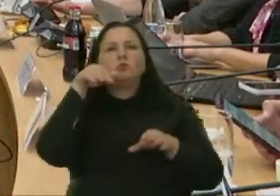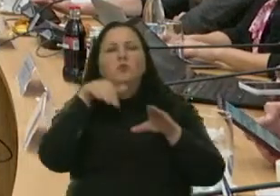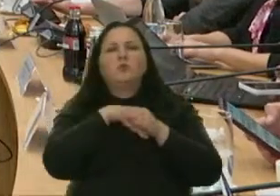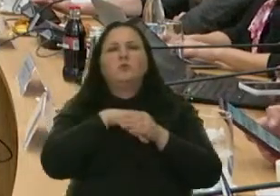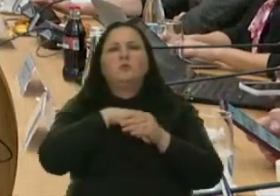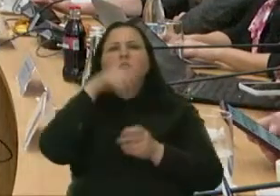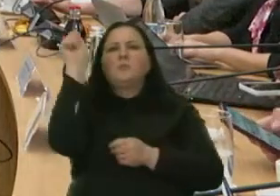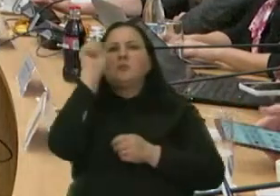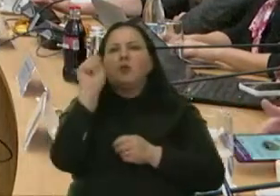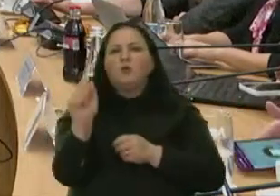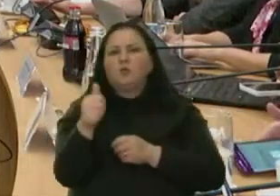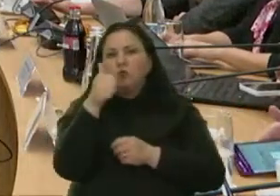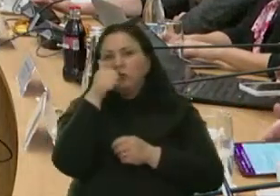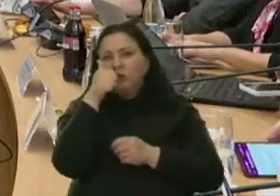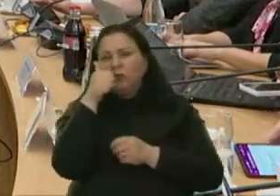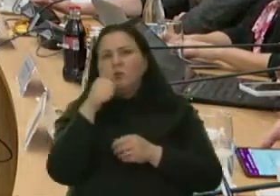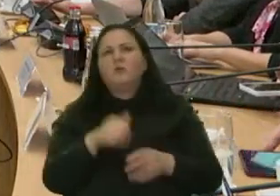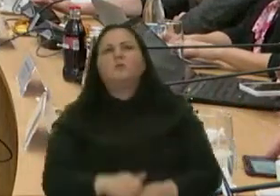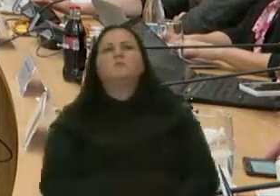numărul